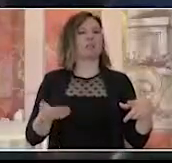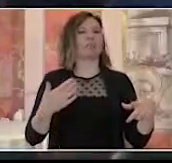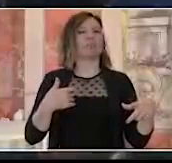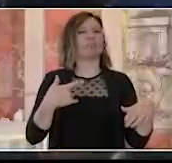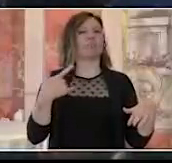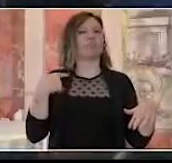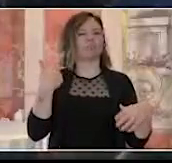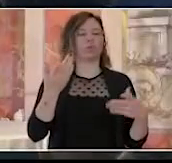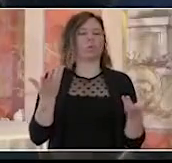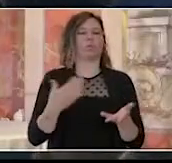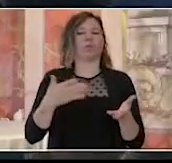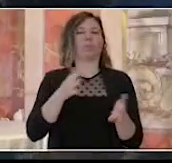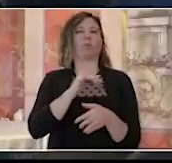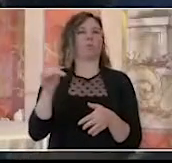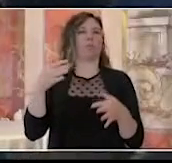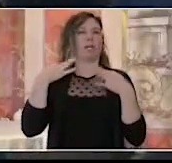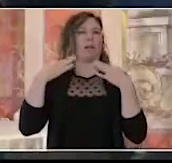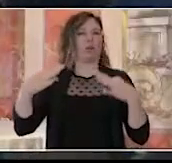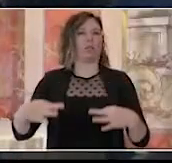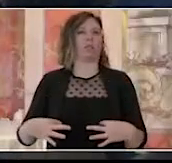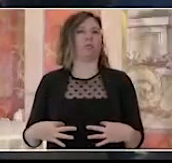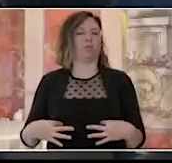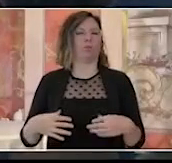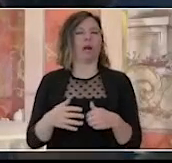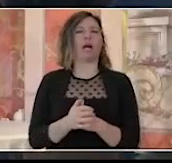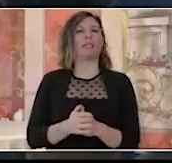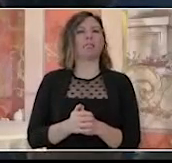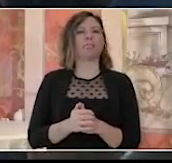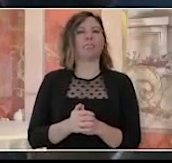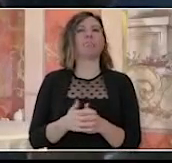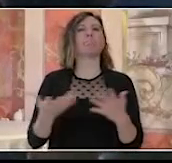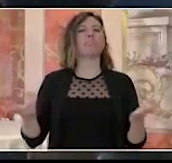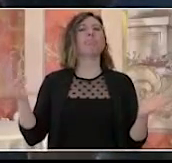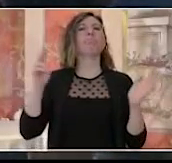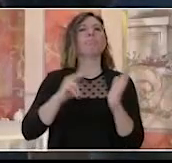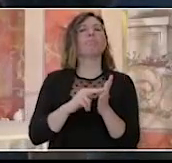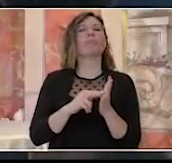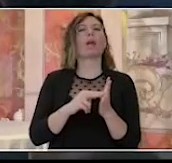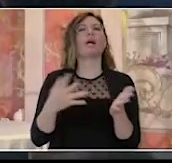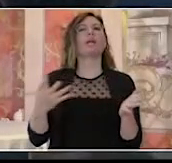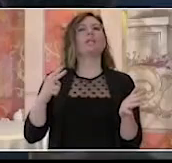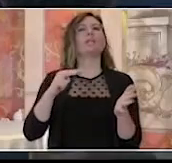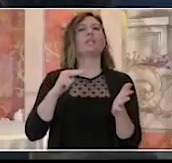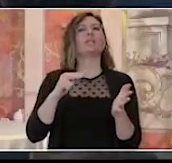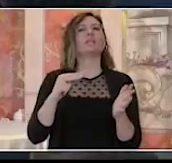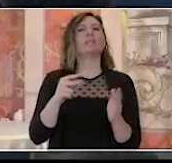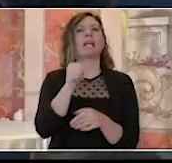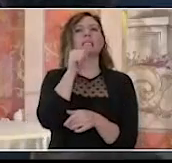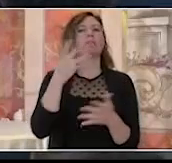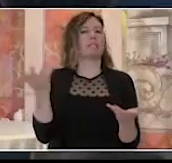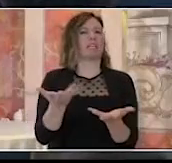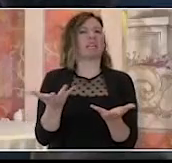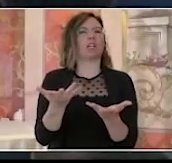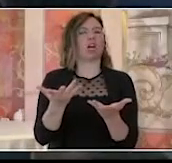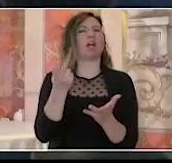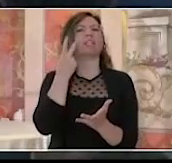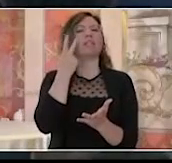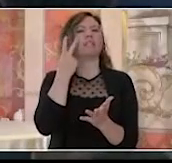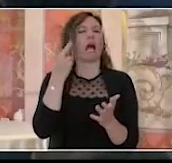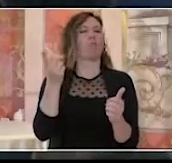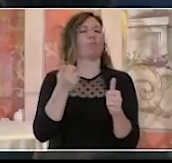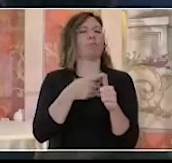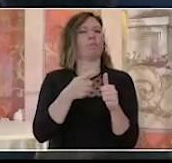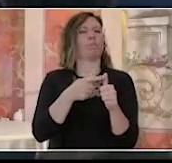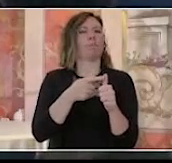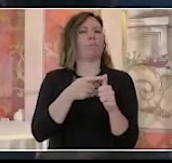livello istituzionale. Quali sono le necessità? In sintesi, la prima, ma credo che sarà